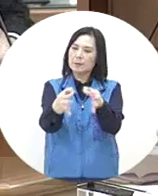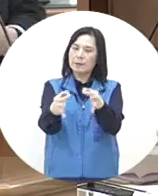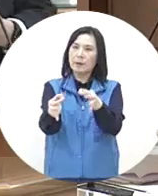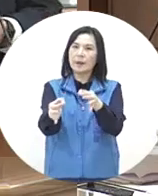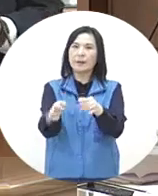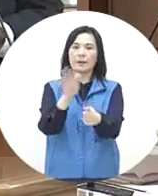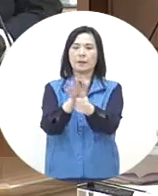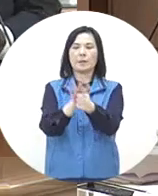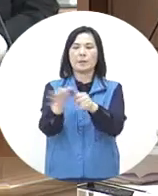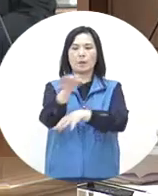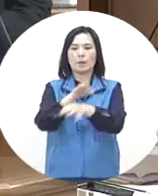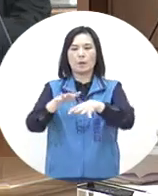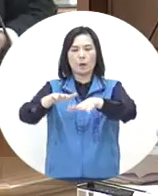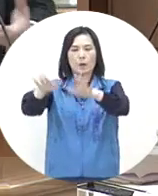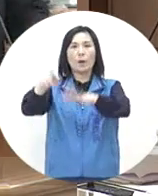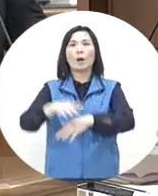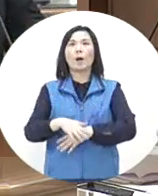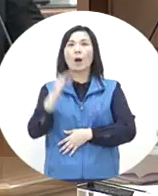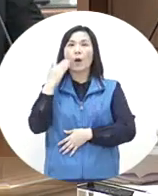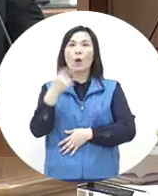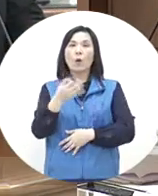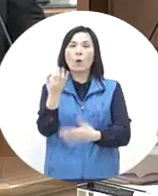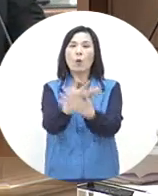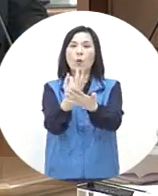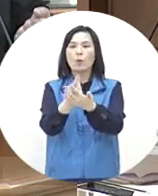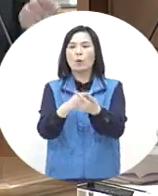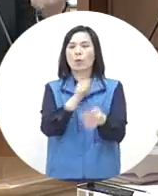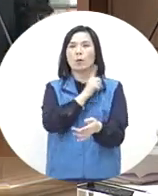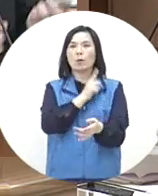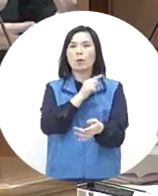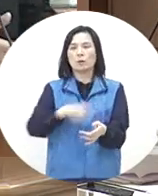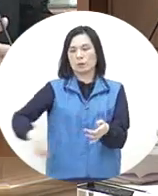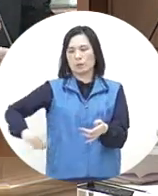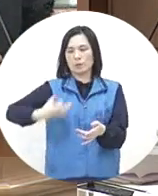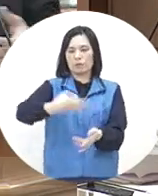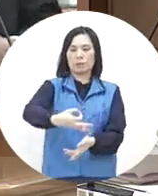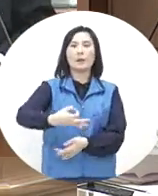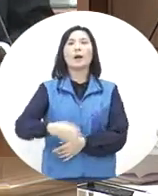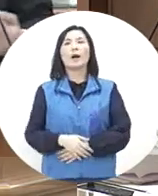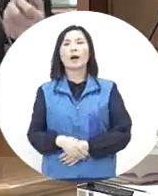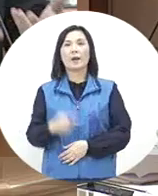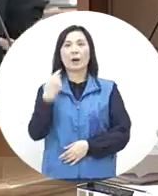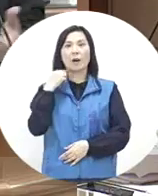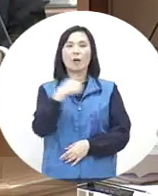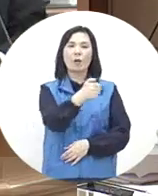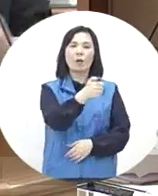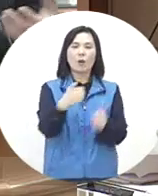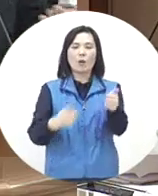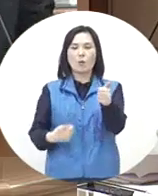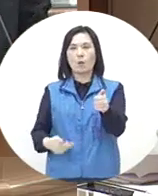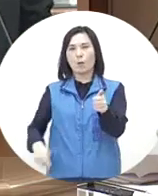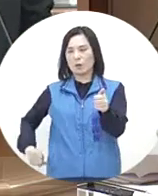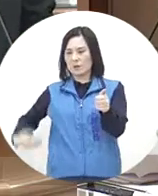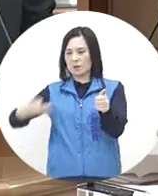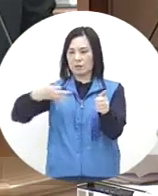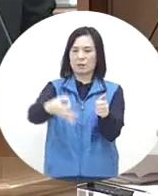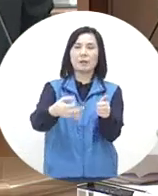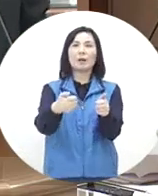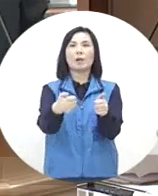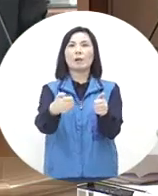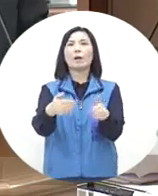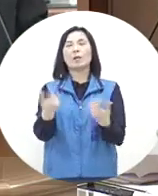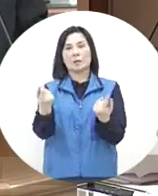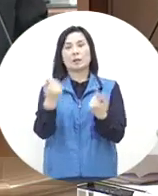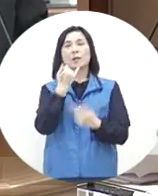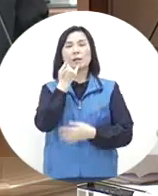去。我了无搞，伊个给钱伊过来开啊，都唔是讲我50块开50块，伊得个50块开完，伊买个开 但是教练钱啊。